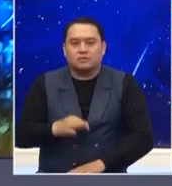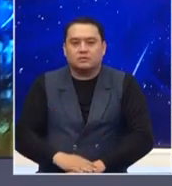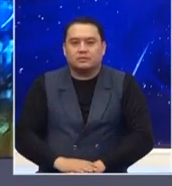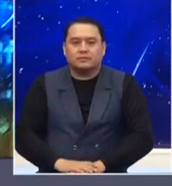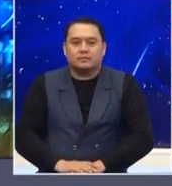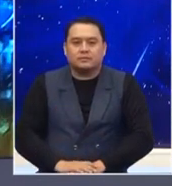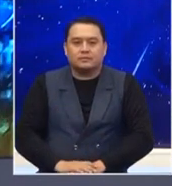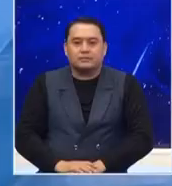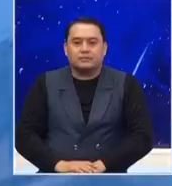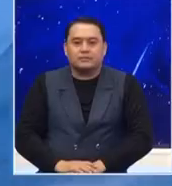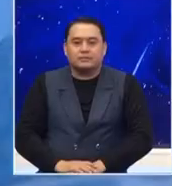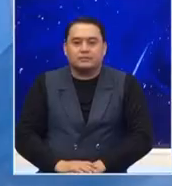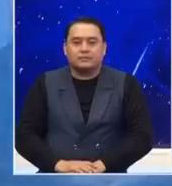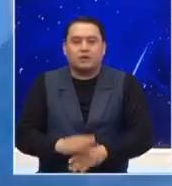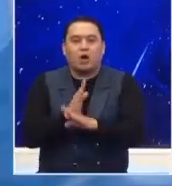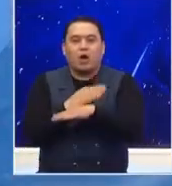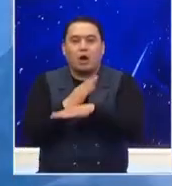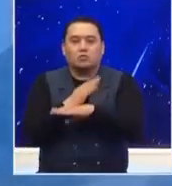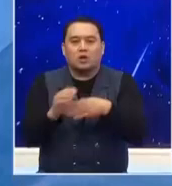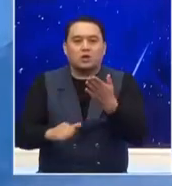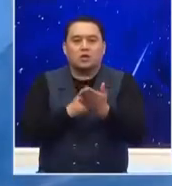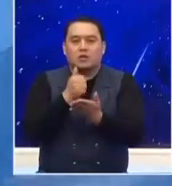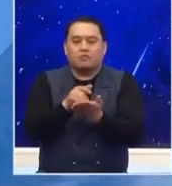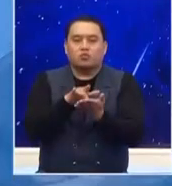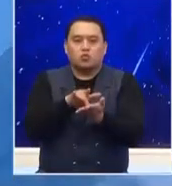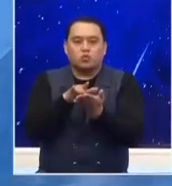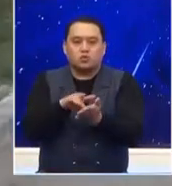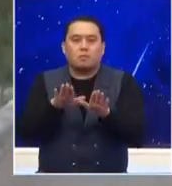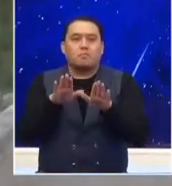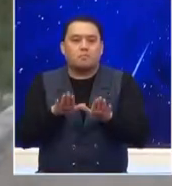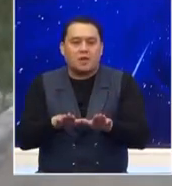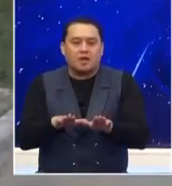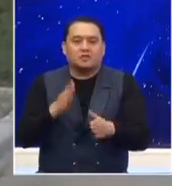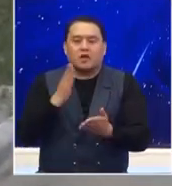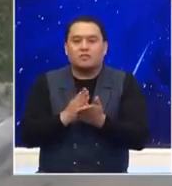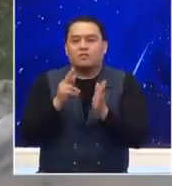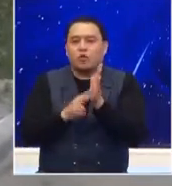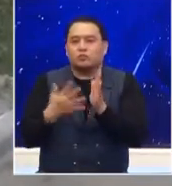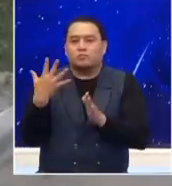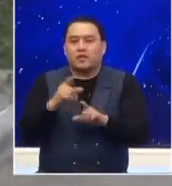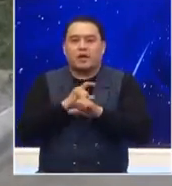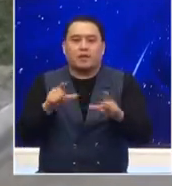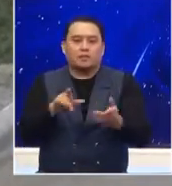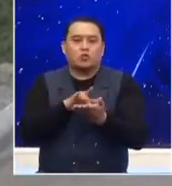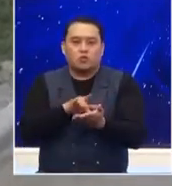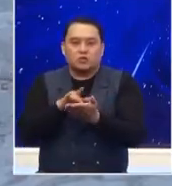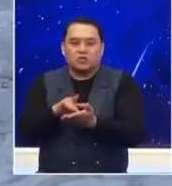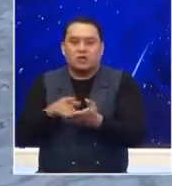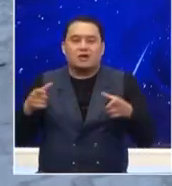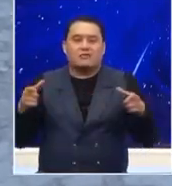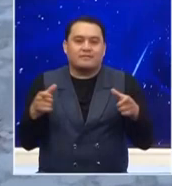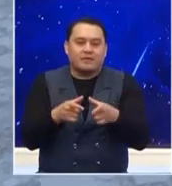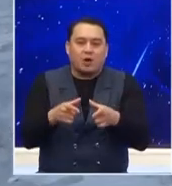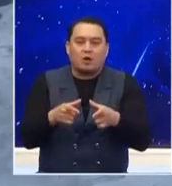Баталовым. Хапшагай – одно из главных туристических мест области. Здесь действует 85 объектов туризма. Из-за пандемии